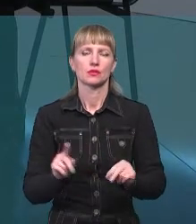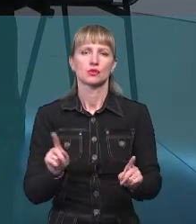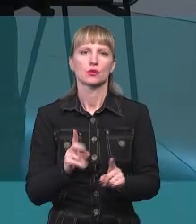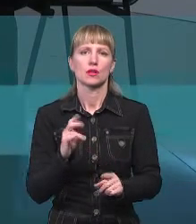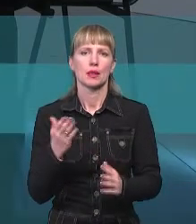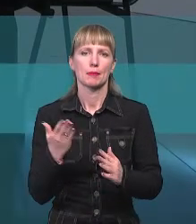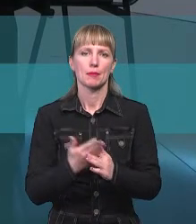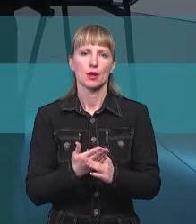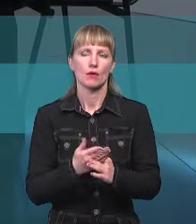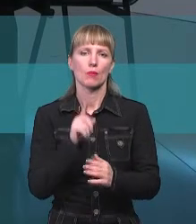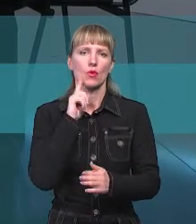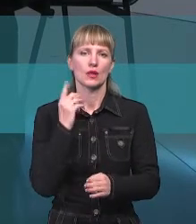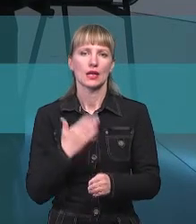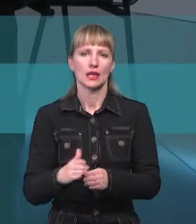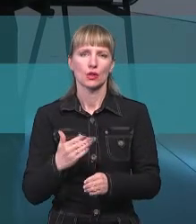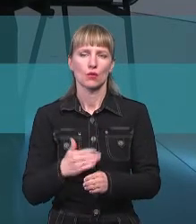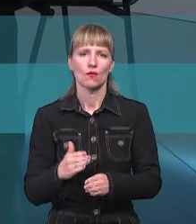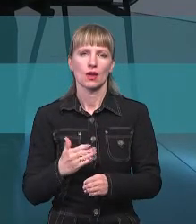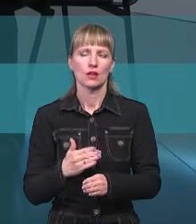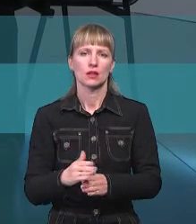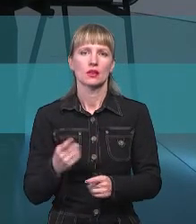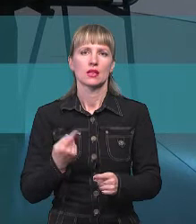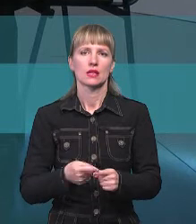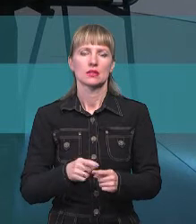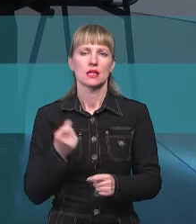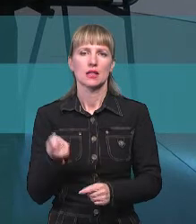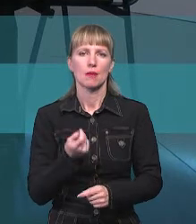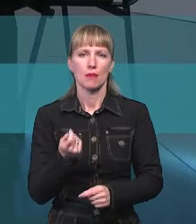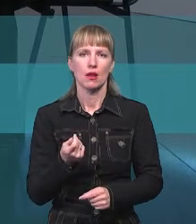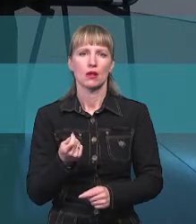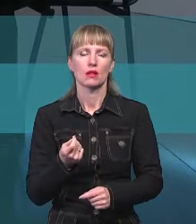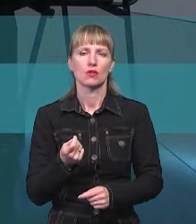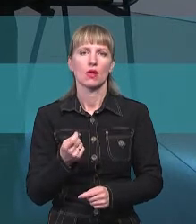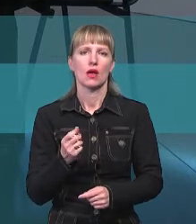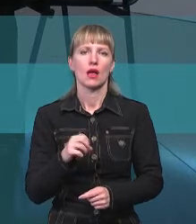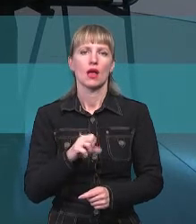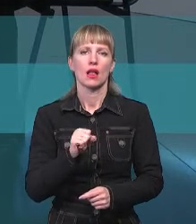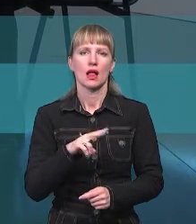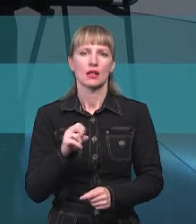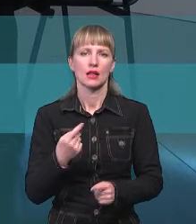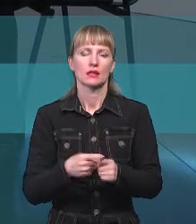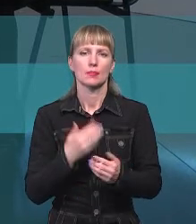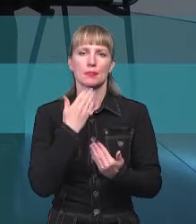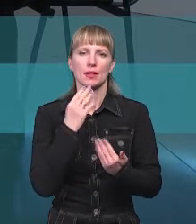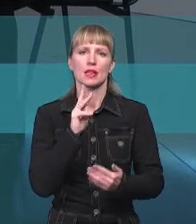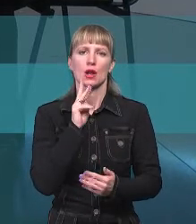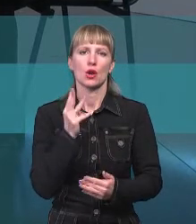на пільгове молодіжне кредитування це замало, але це, в принципі, останні три